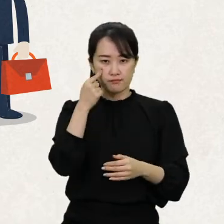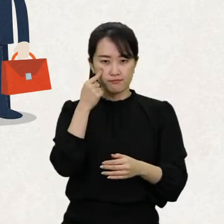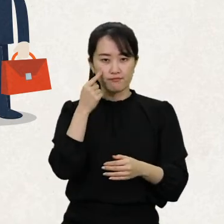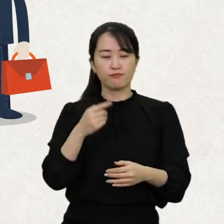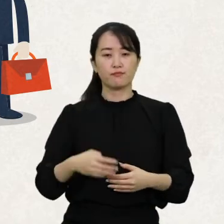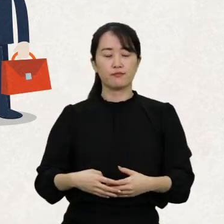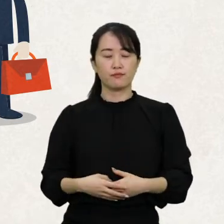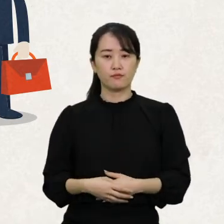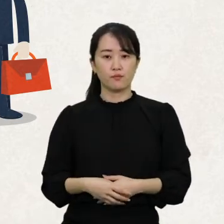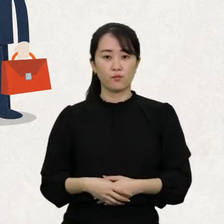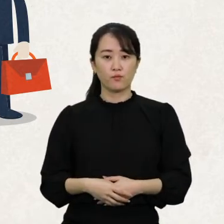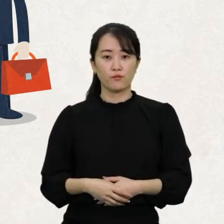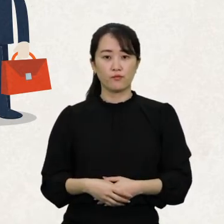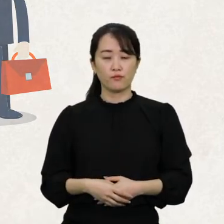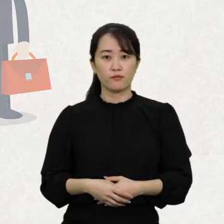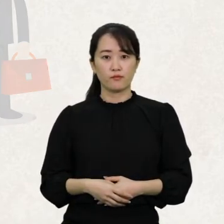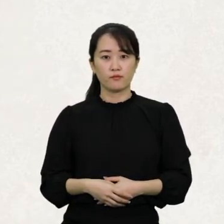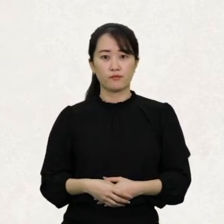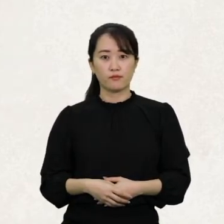가지고 있답니다.